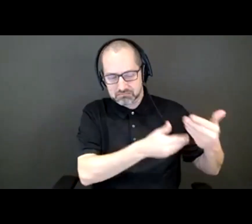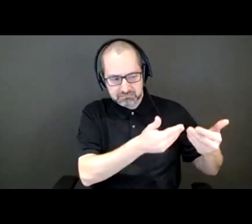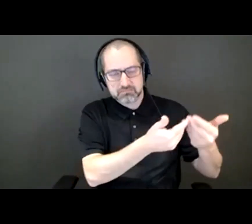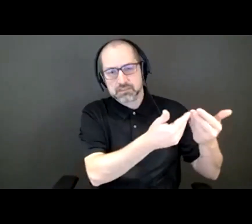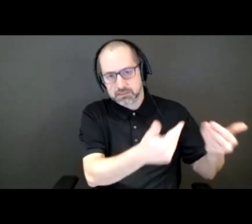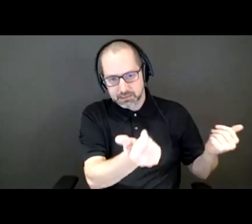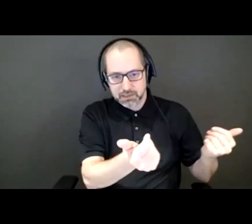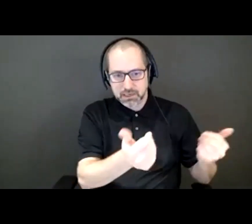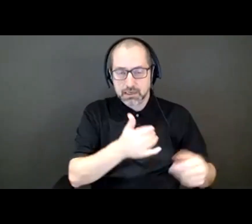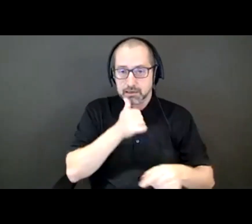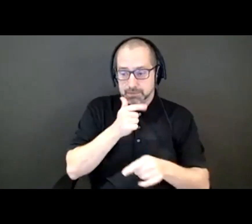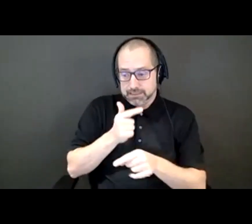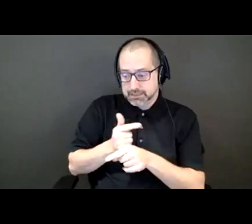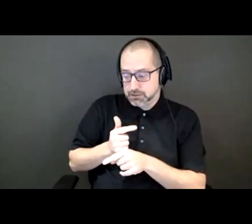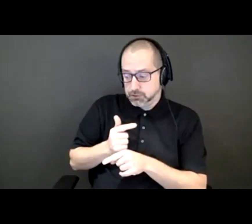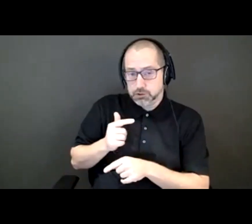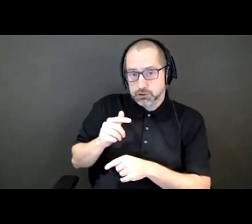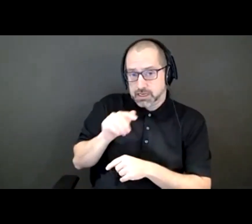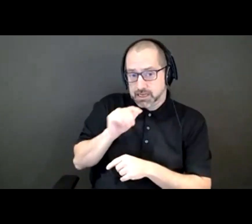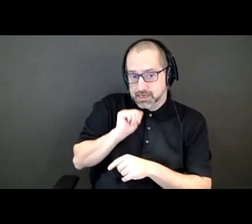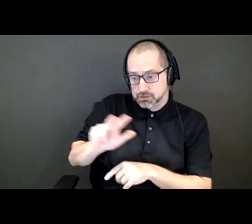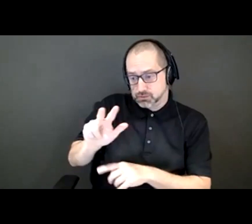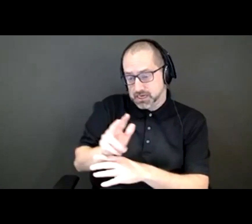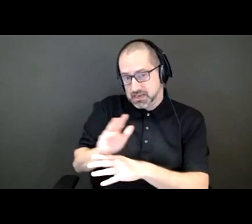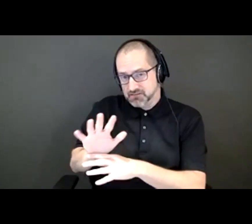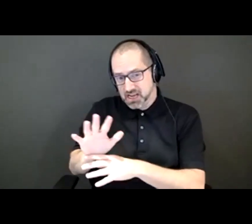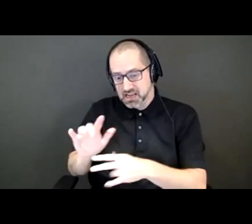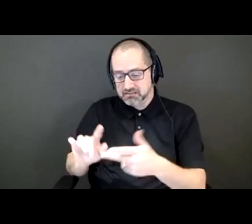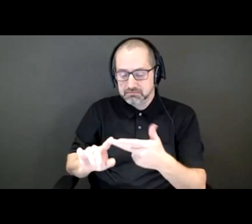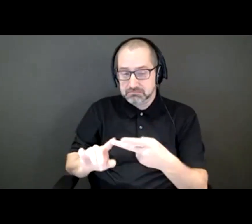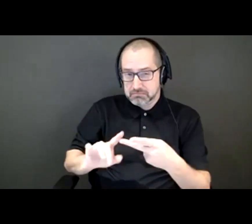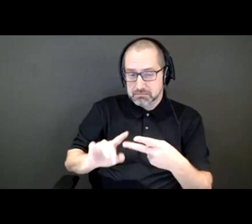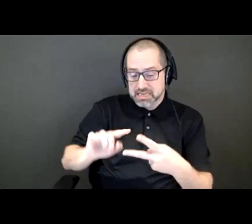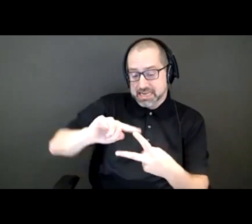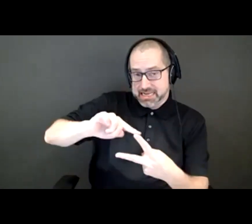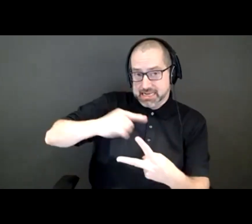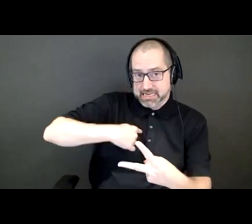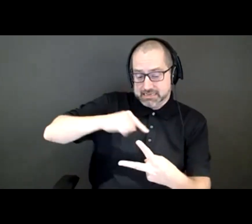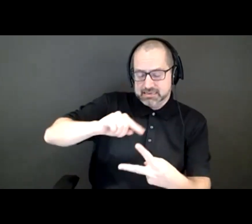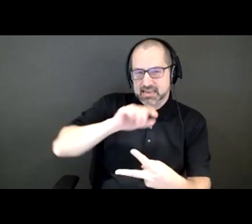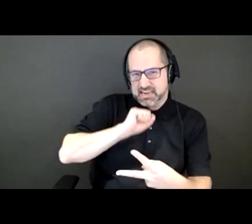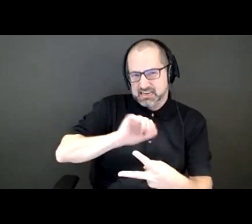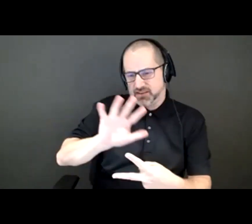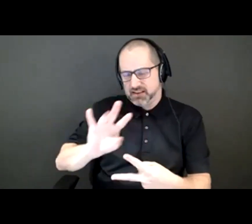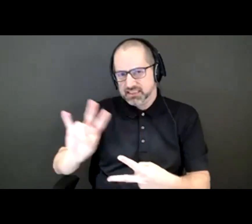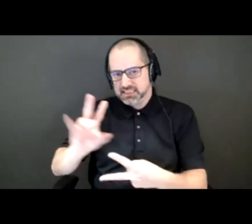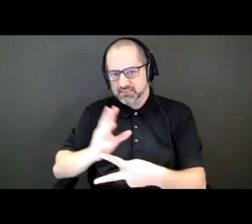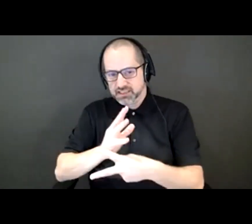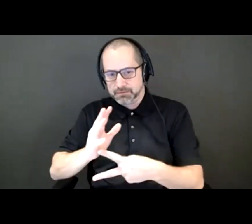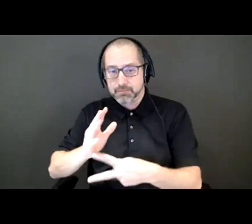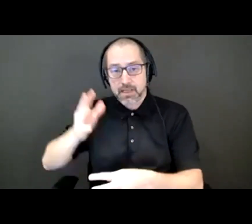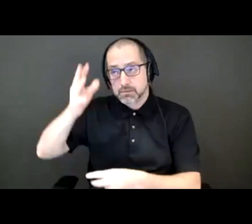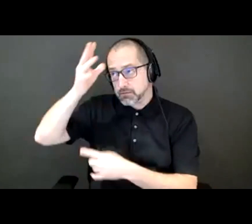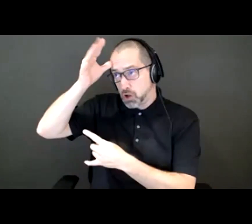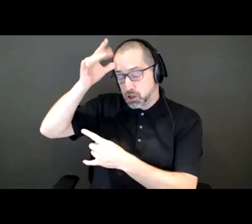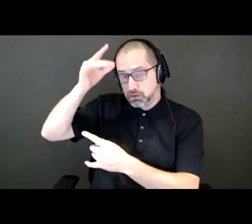très longtemps mais ça avait entre trois et cinq ans et moi j'avais entre 5 et 7 ans alors que tout cela se déroulait mon